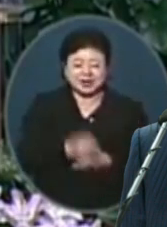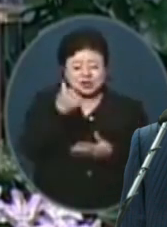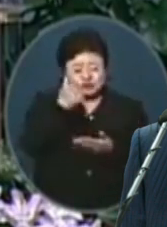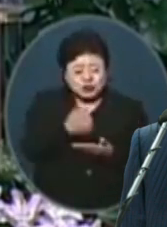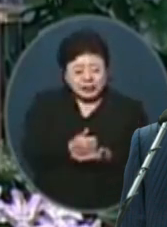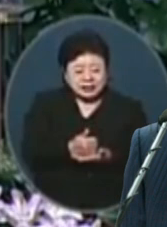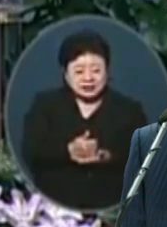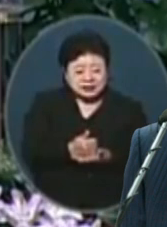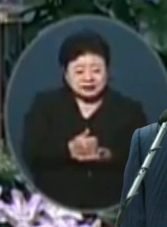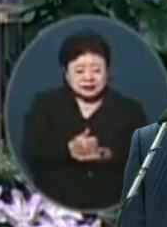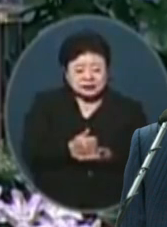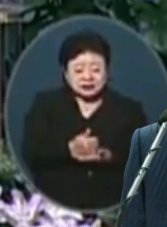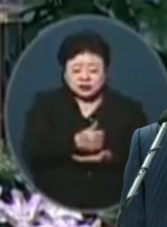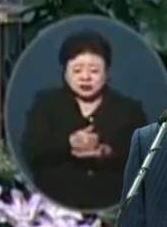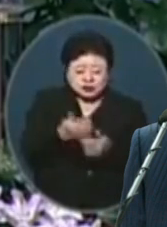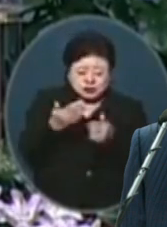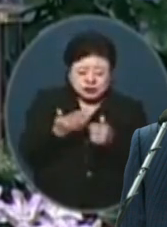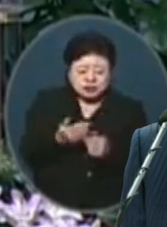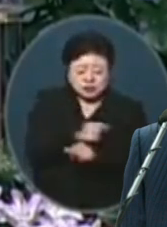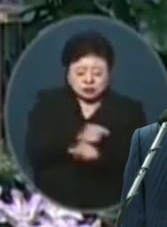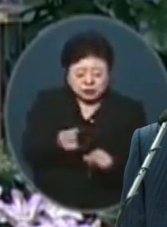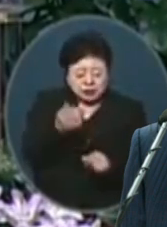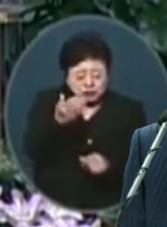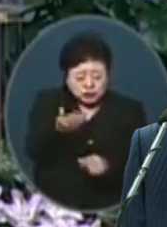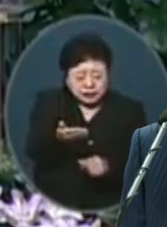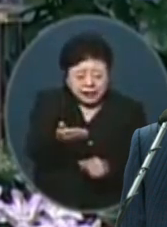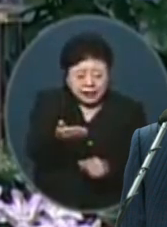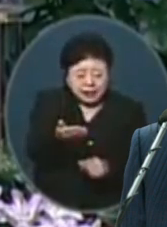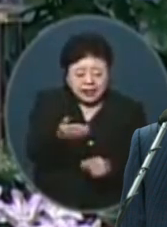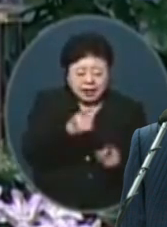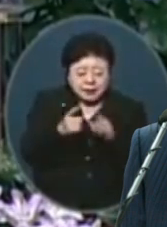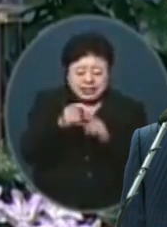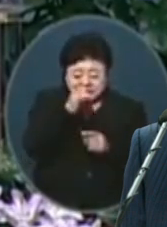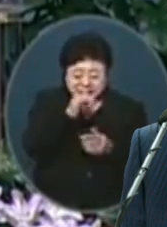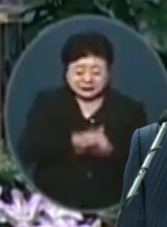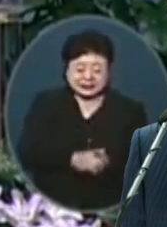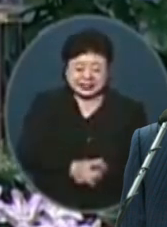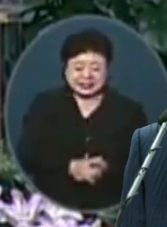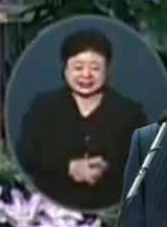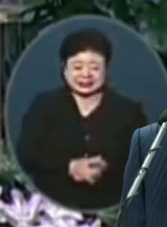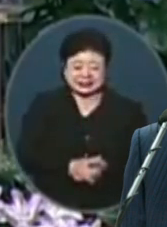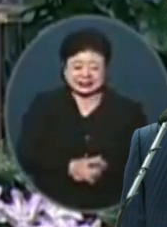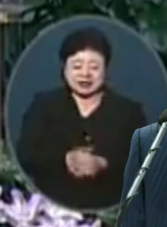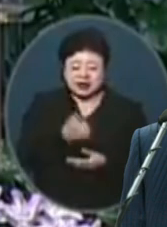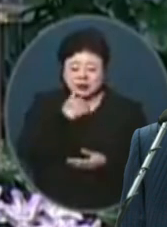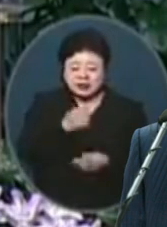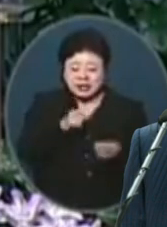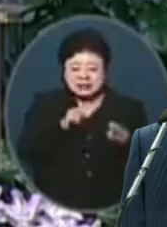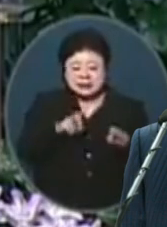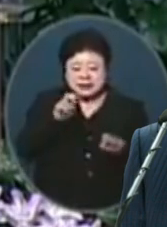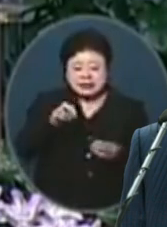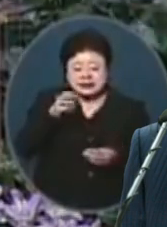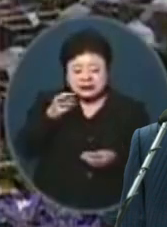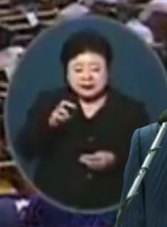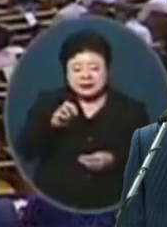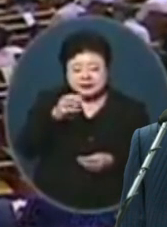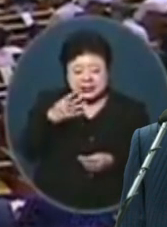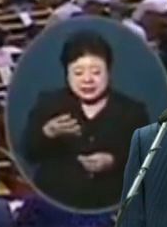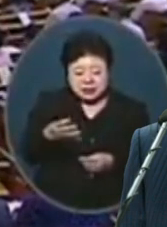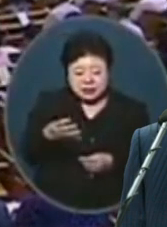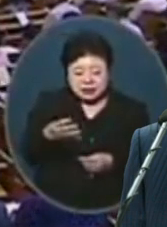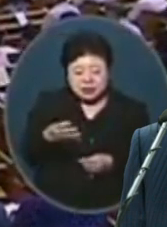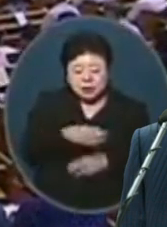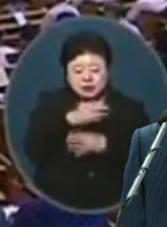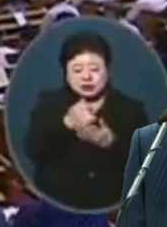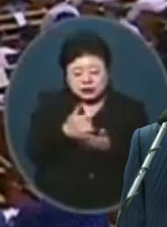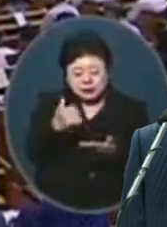죄를 주님께서 속량하셨다고 늘 말씀하시는데 로마서 3장 23절로 24절에 보면